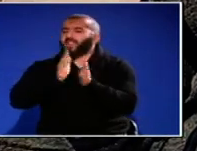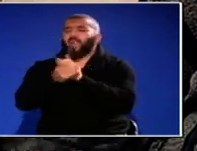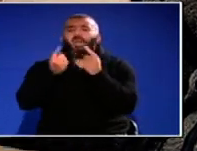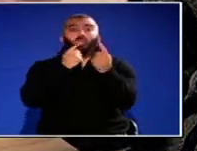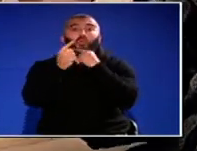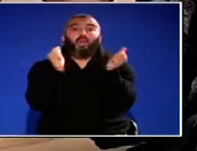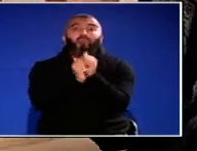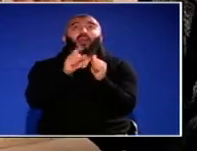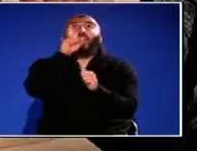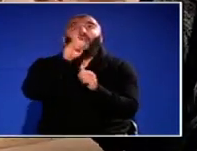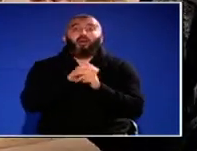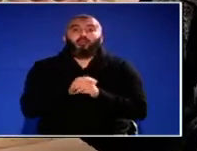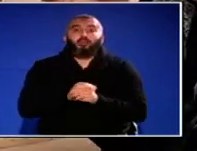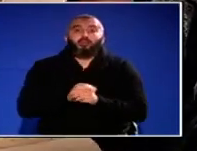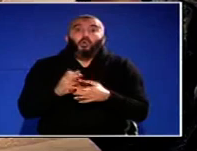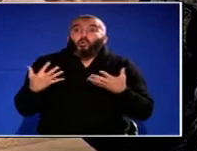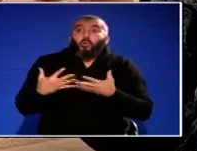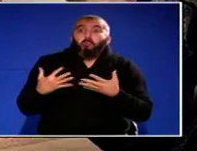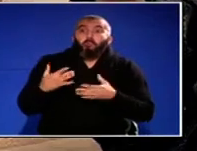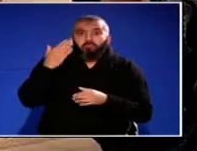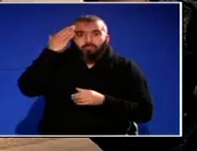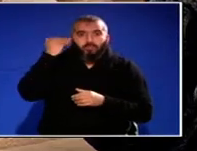الصلوات. ولكن كيف هذا الصحابي